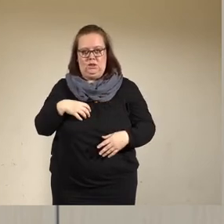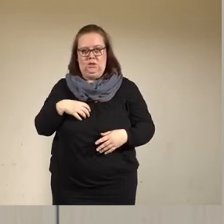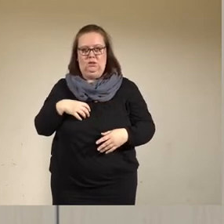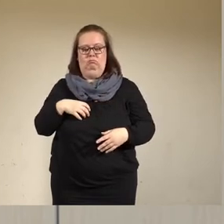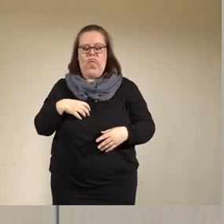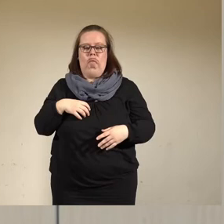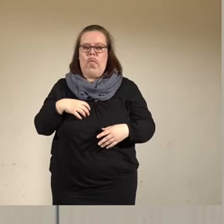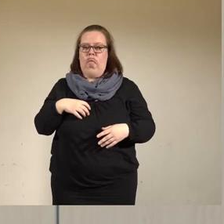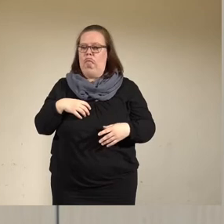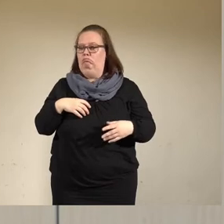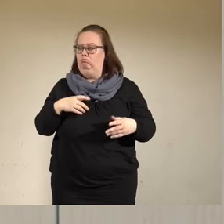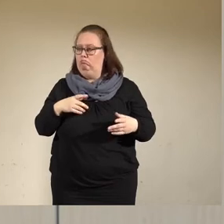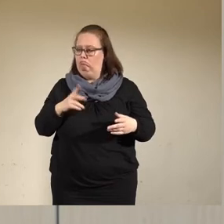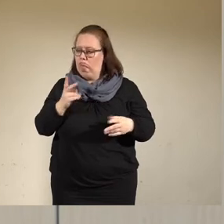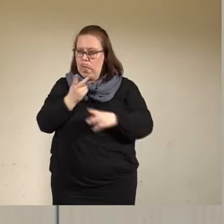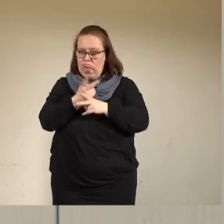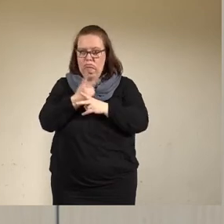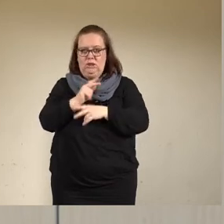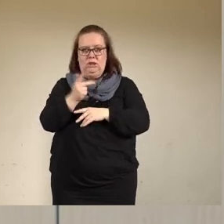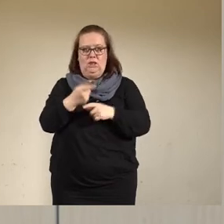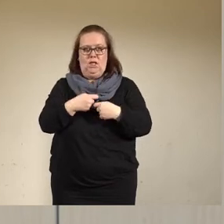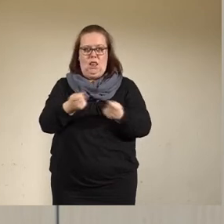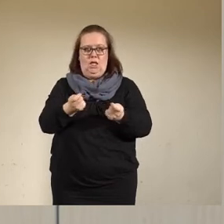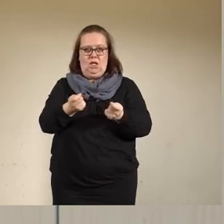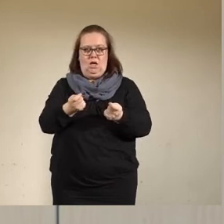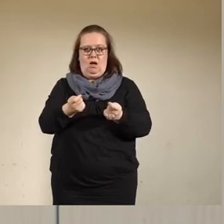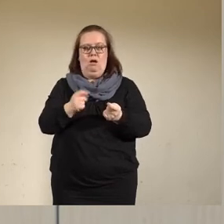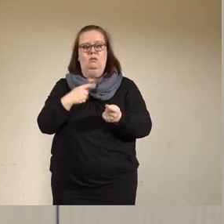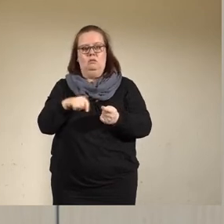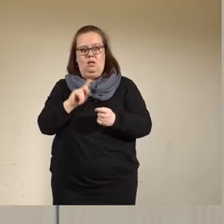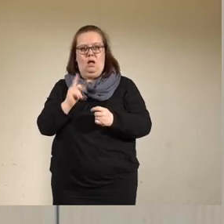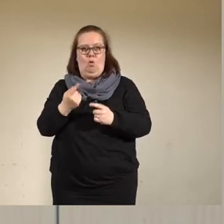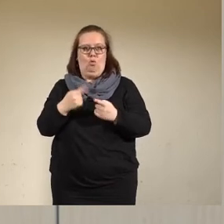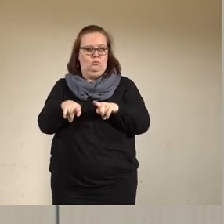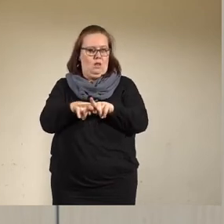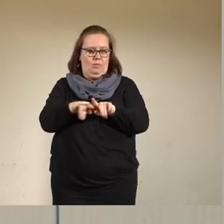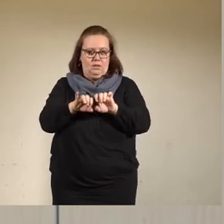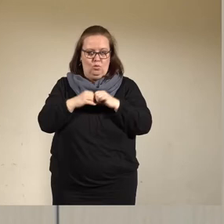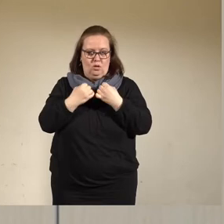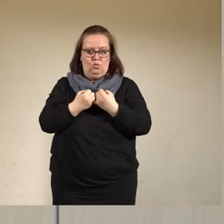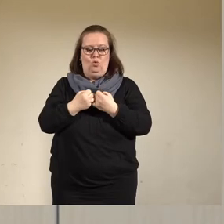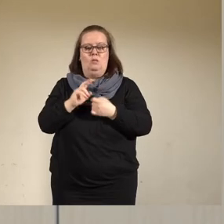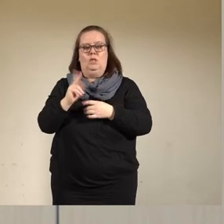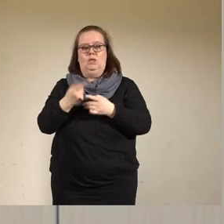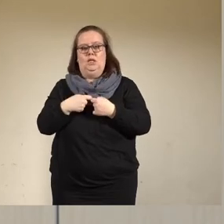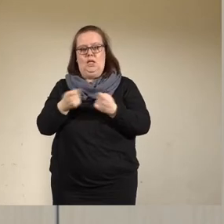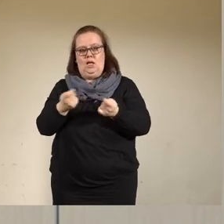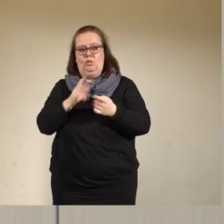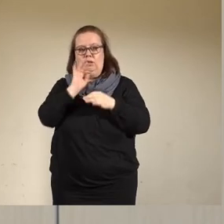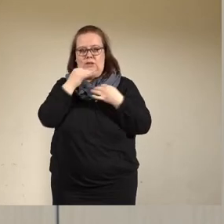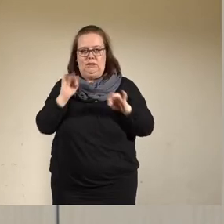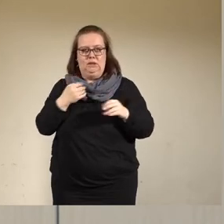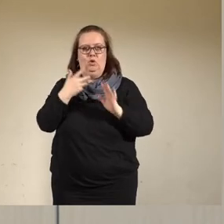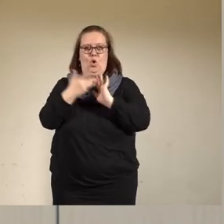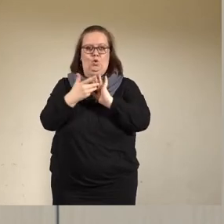wieder erwarten, immer noch in der dritten Liga spielen sollte, haben wir diese Konstellation ganz genauso. Wir müssen den Drittligafall auch noch mal